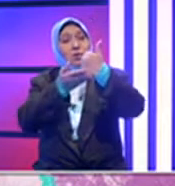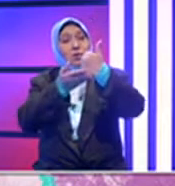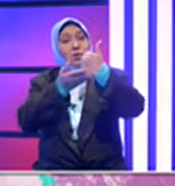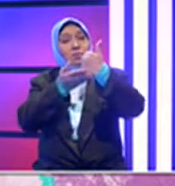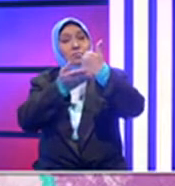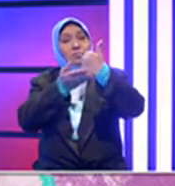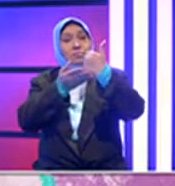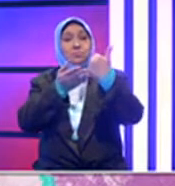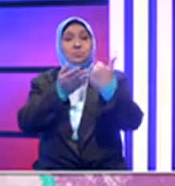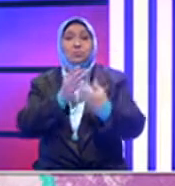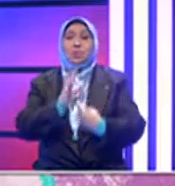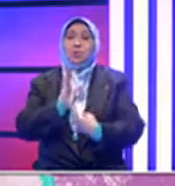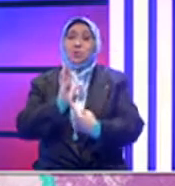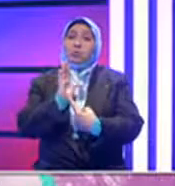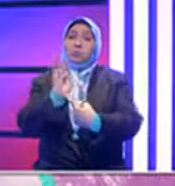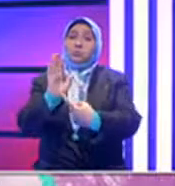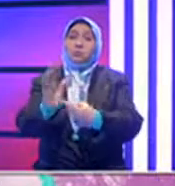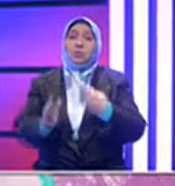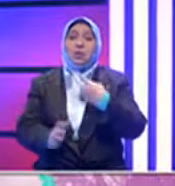high ini